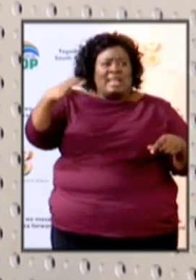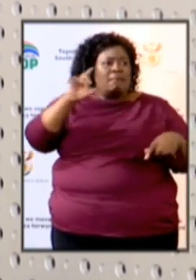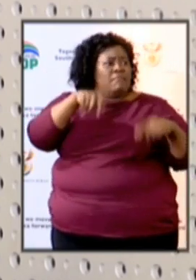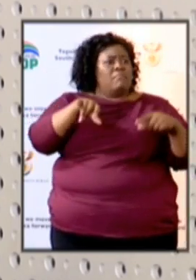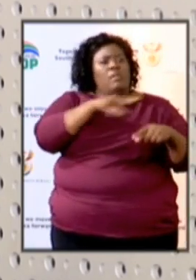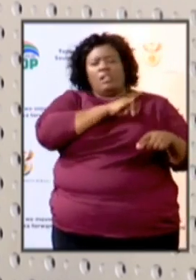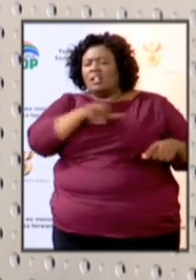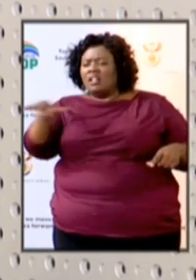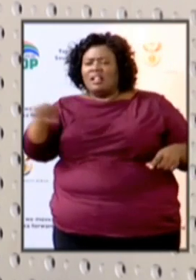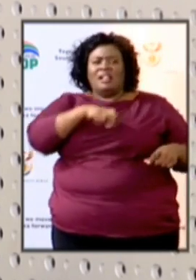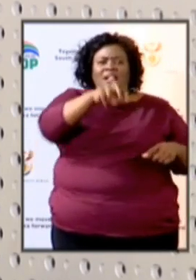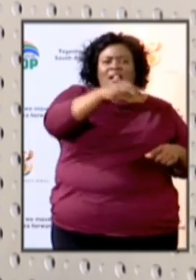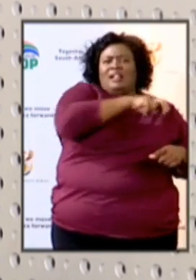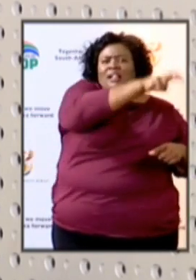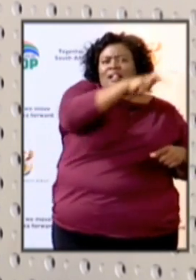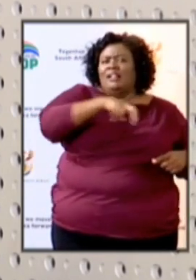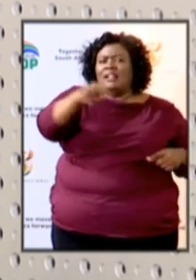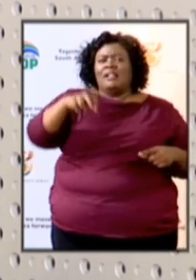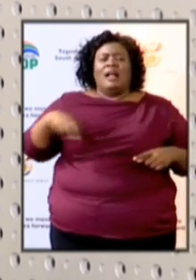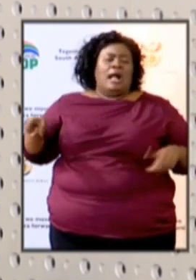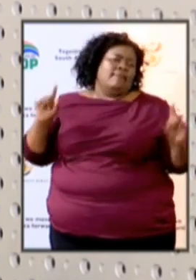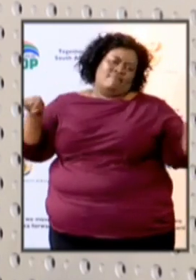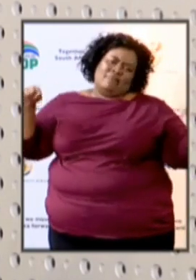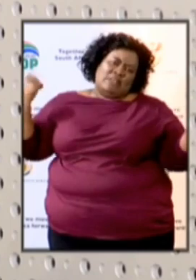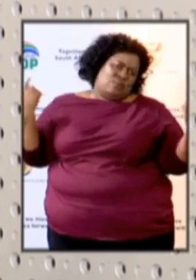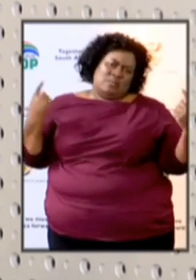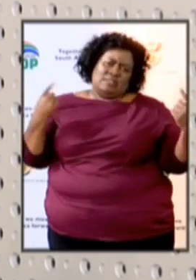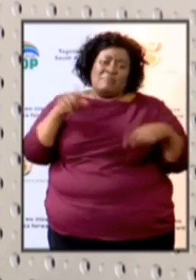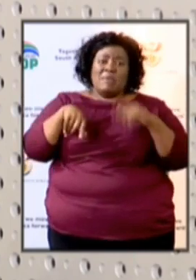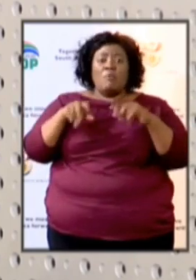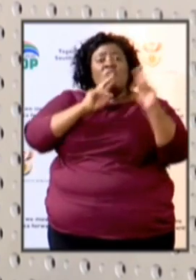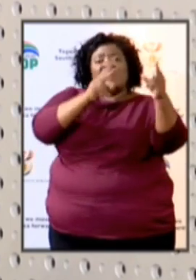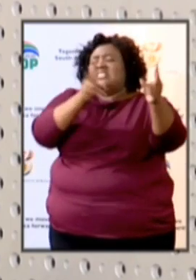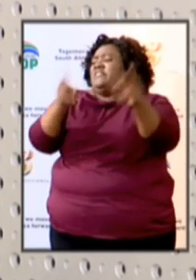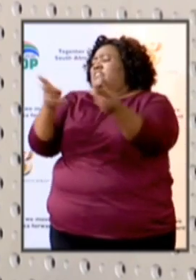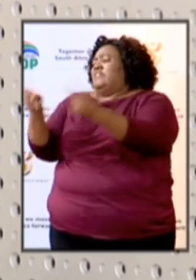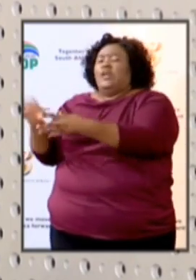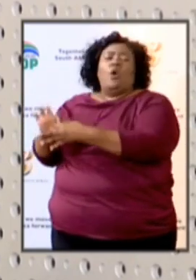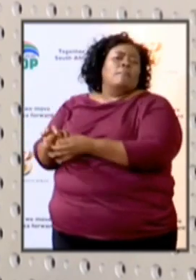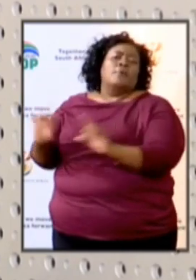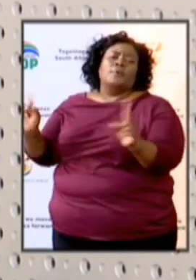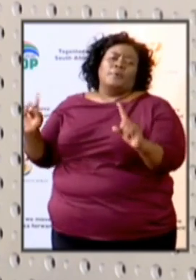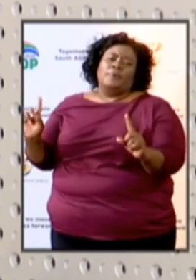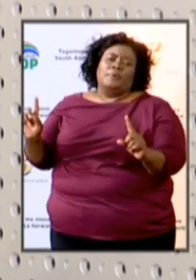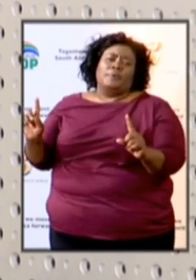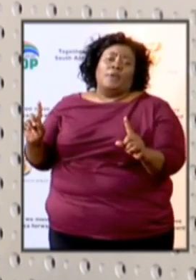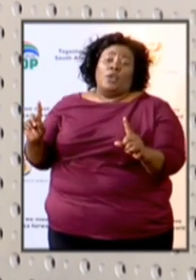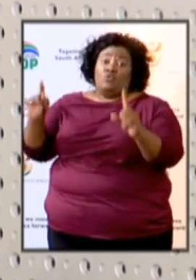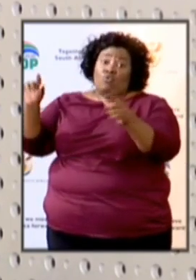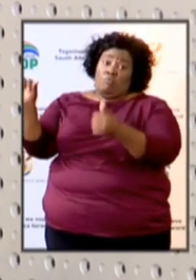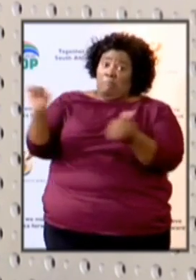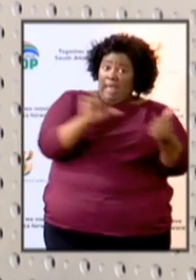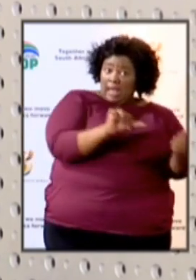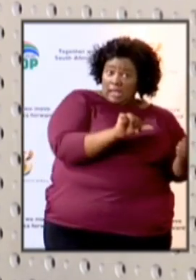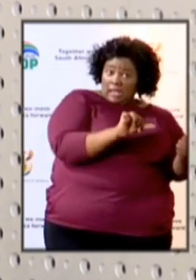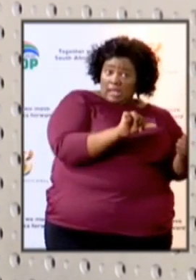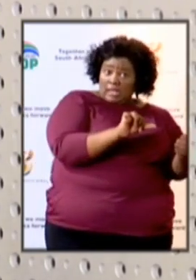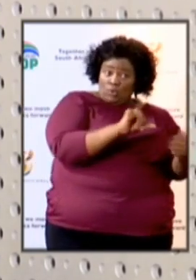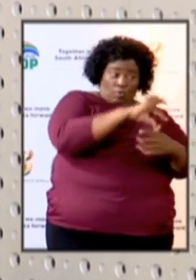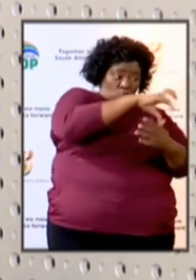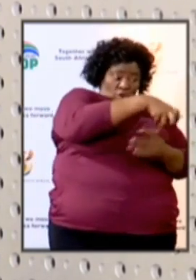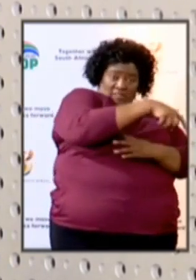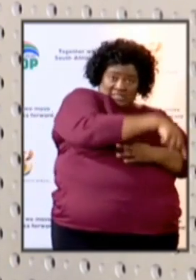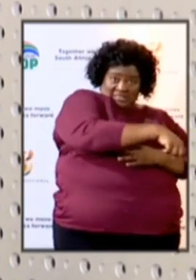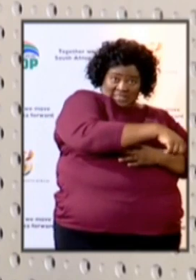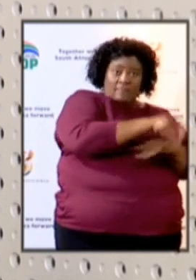akufanelanga nje ama highway agcwala abantu abavakashayo ngama weekend masubuyile la ubuyele khona uzohlala khona koze